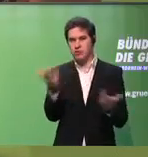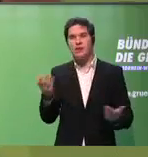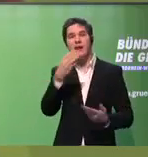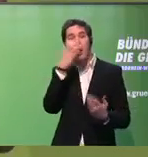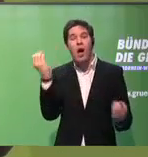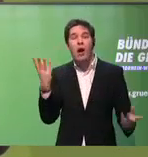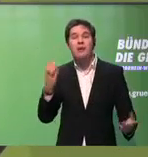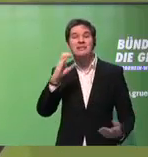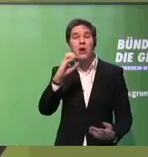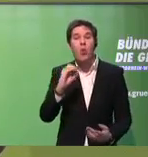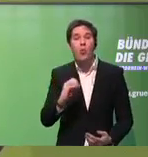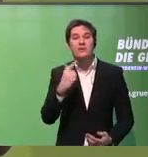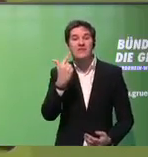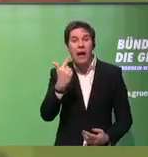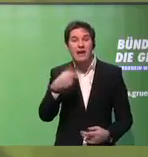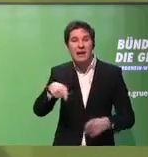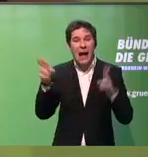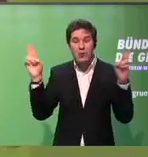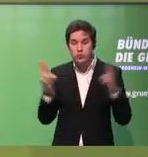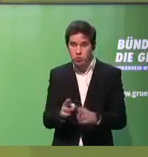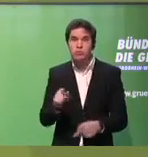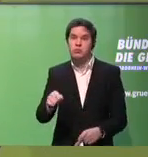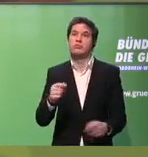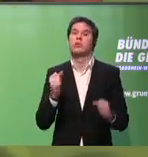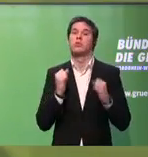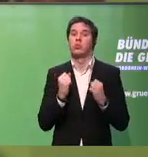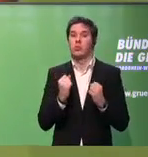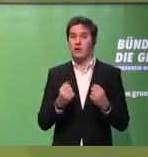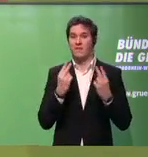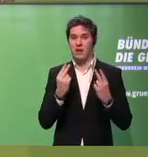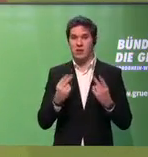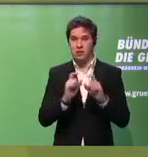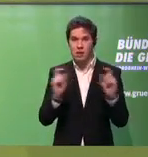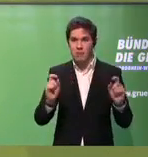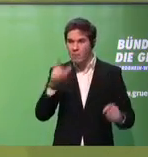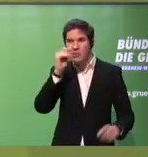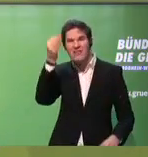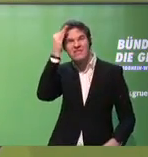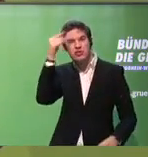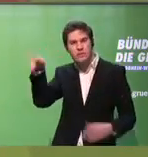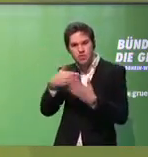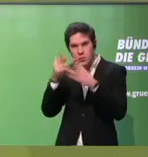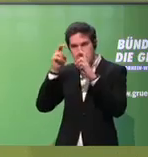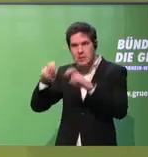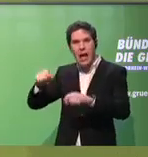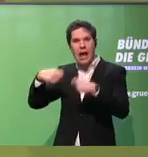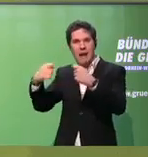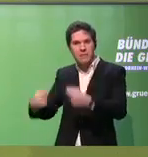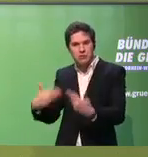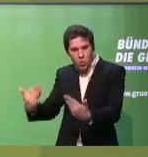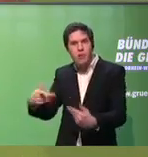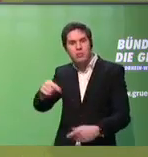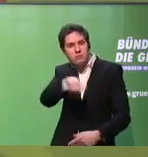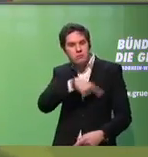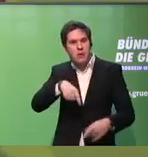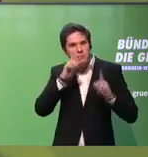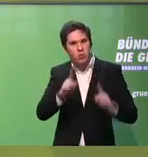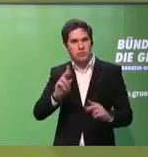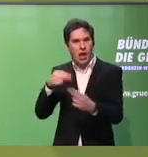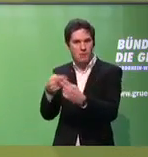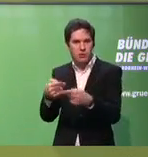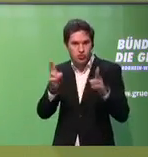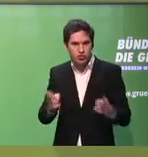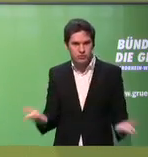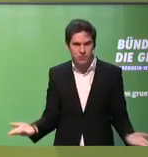ein wichtiges Ziel. Da müssen wir auf die Wissenschaft hören und die Orientierung finden. Aber ich bin davon überzeugt, dass man die